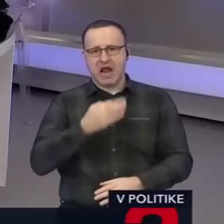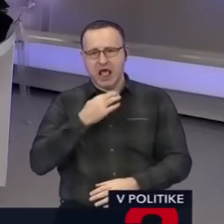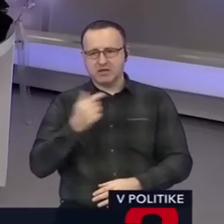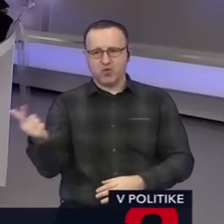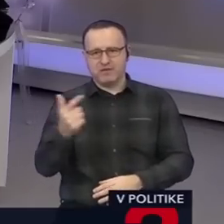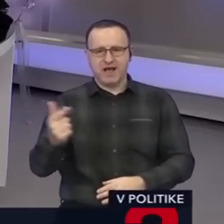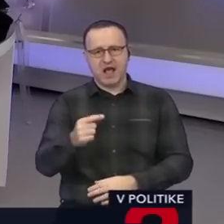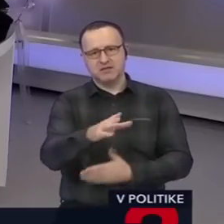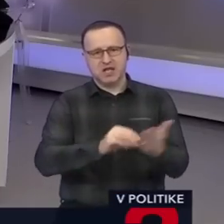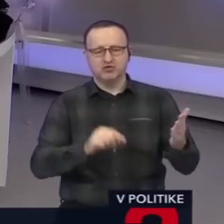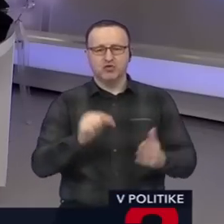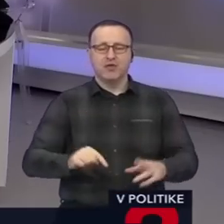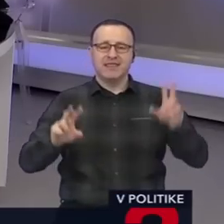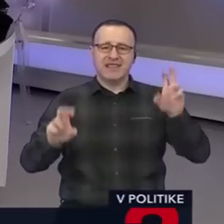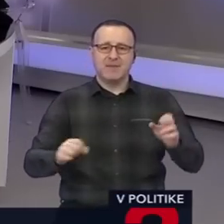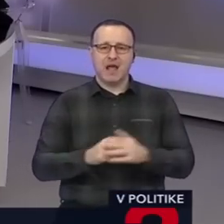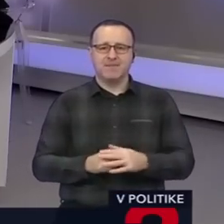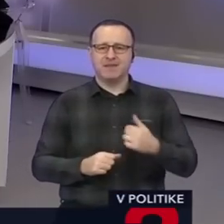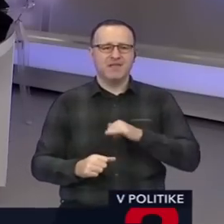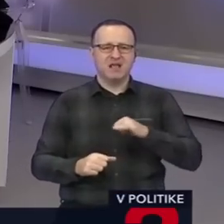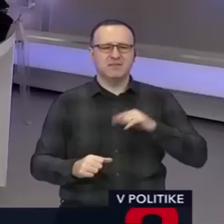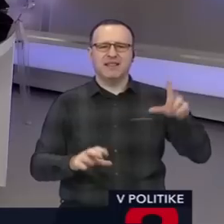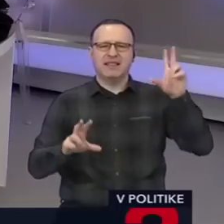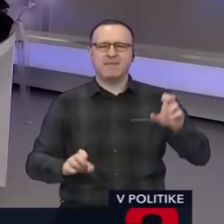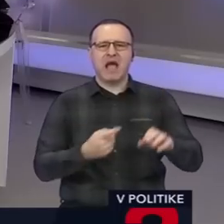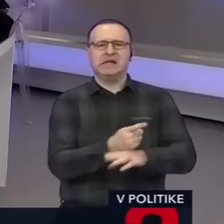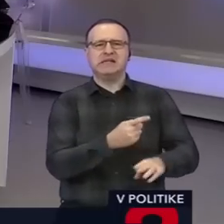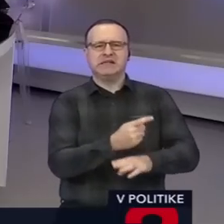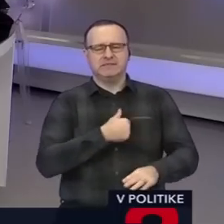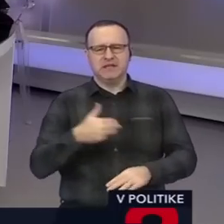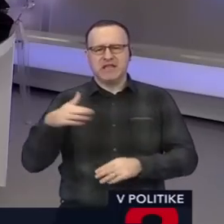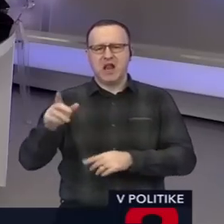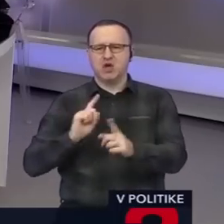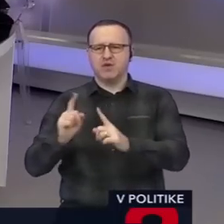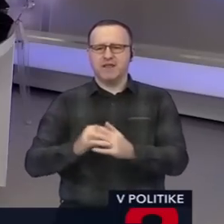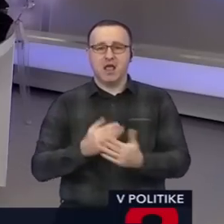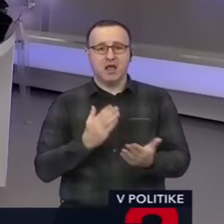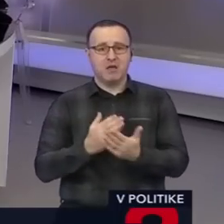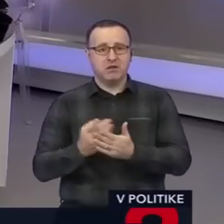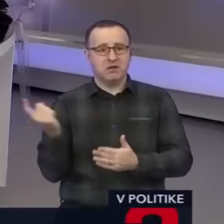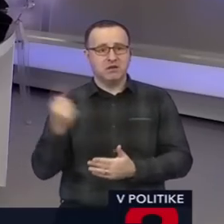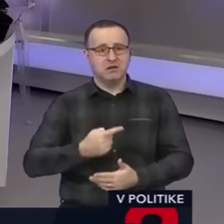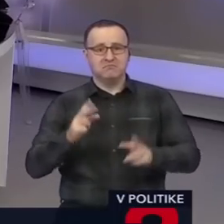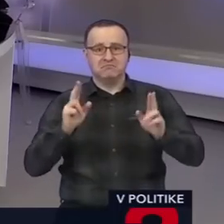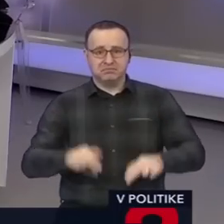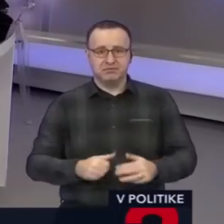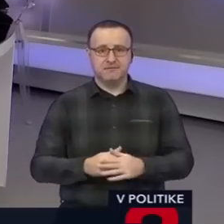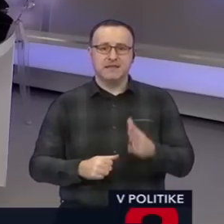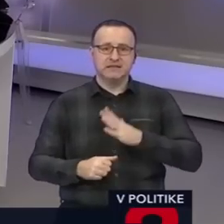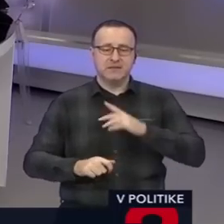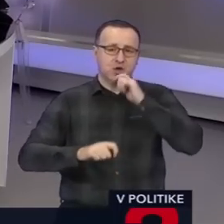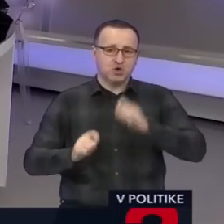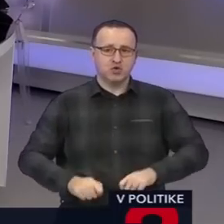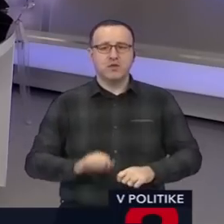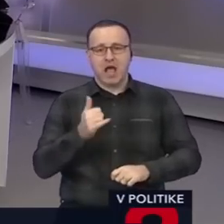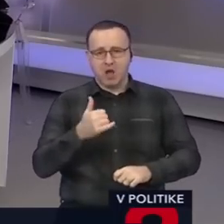túto tému. My sme ju nechceli živiť, my sme chceli ďalej rokovať a keby prišlo k niečomu, čo reálne by stálo za to, že by sme sa chceli rozhodnúť, že to chceme